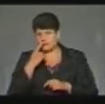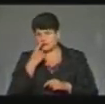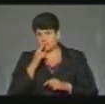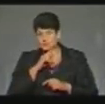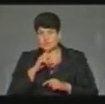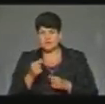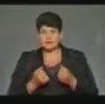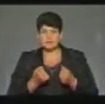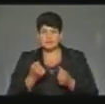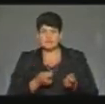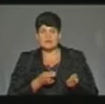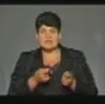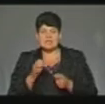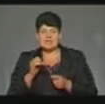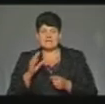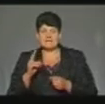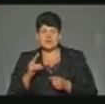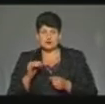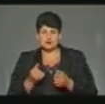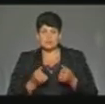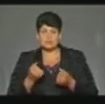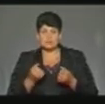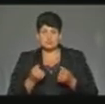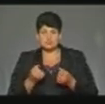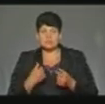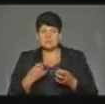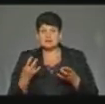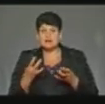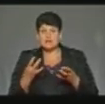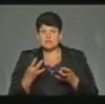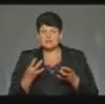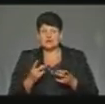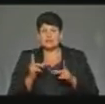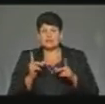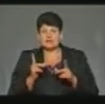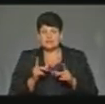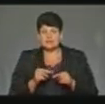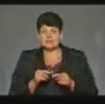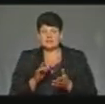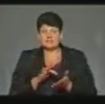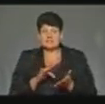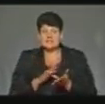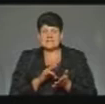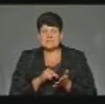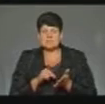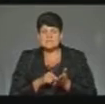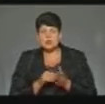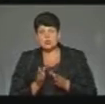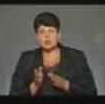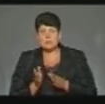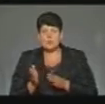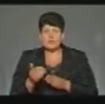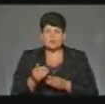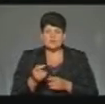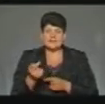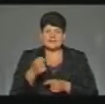з машиною, везли евакуатором на гаражі Піщані. Нам довелося їхати мало не до центру міста, щоб повернути, переїхати